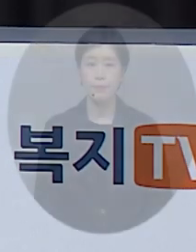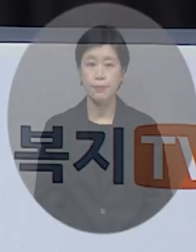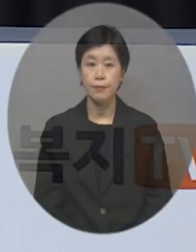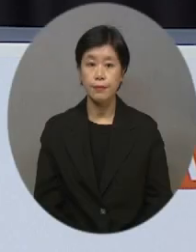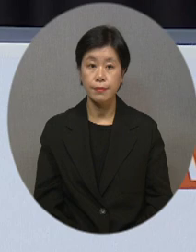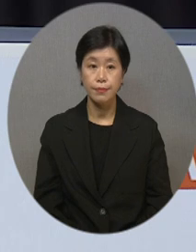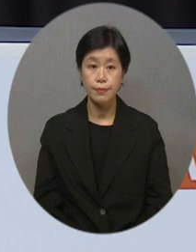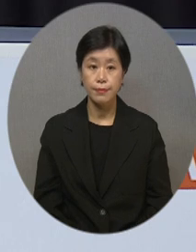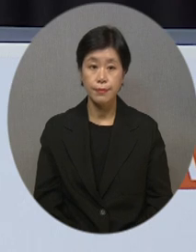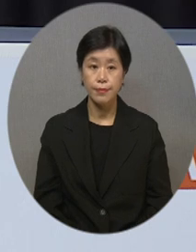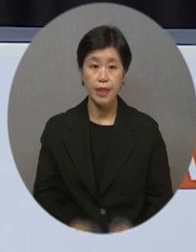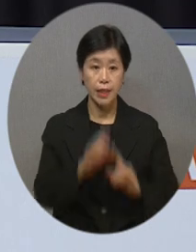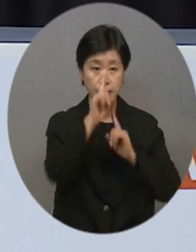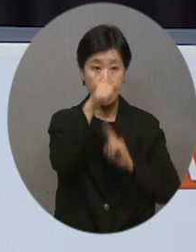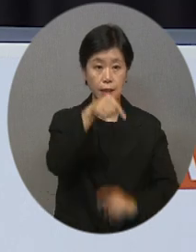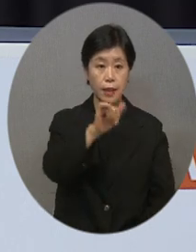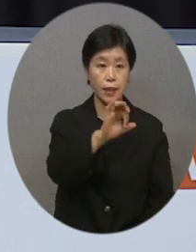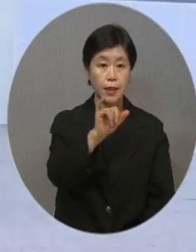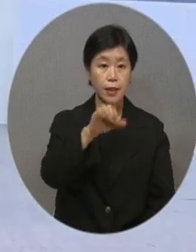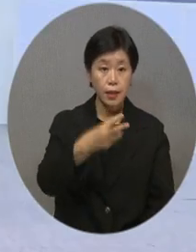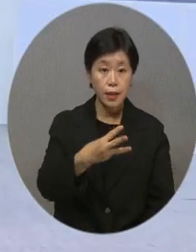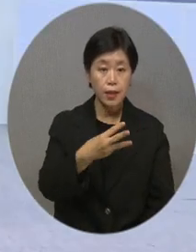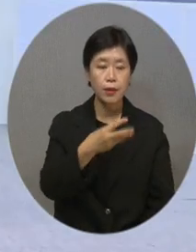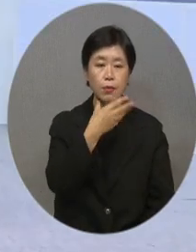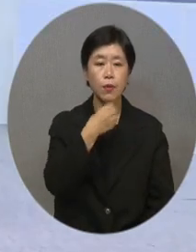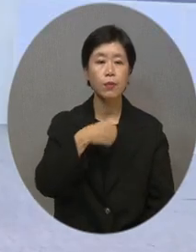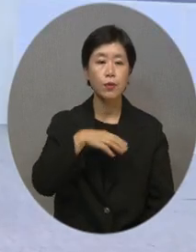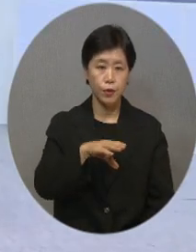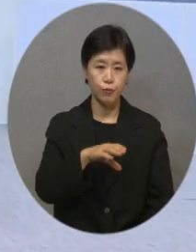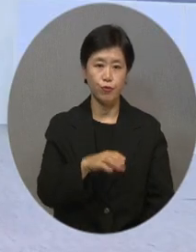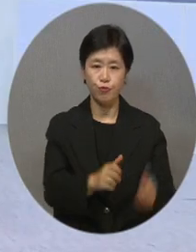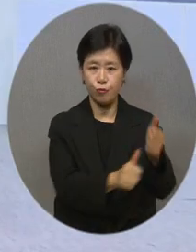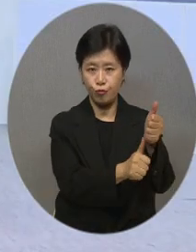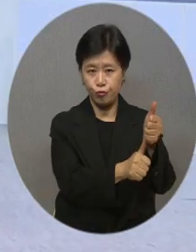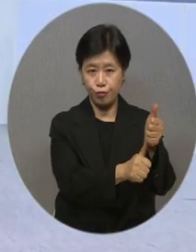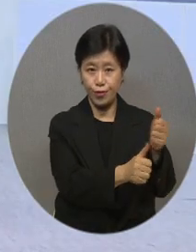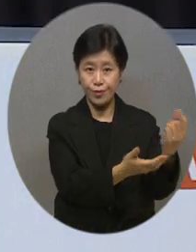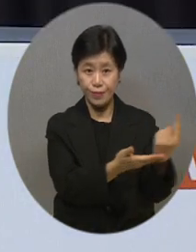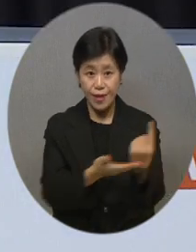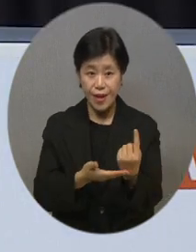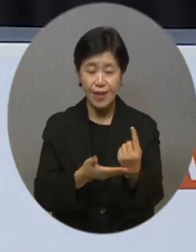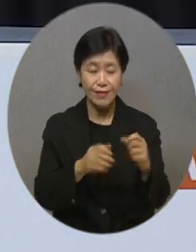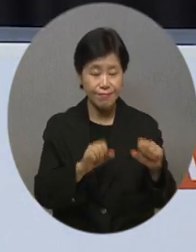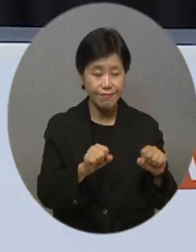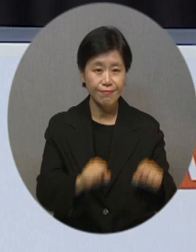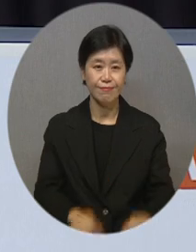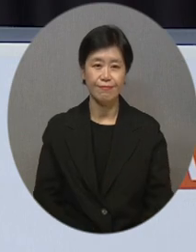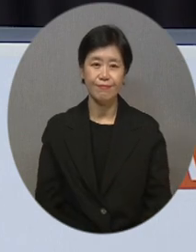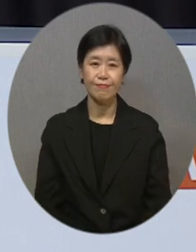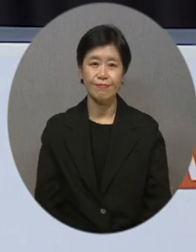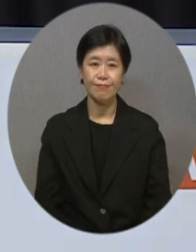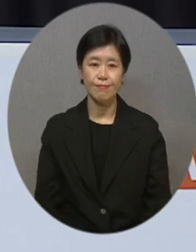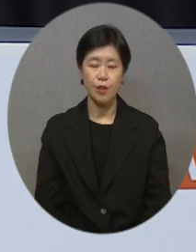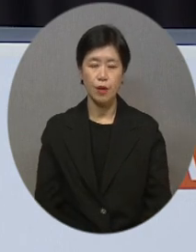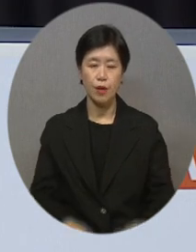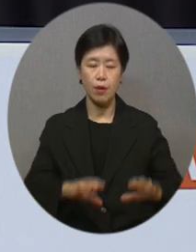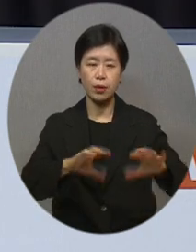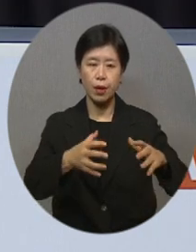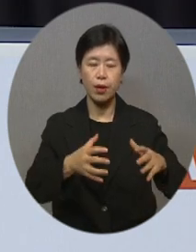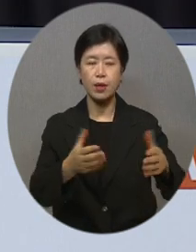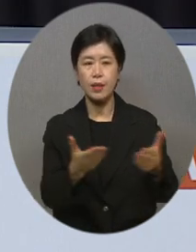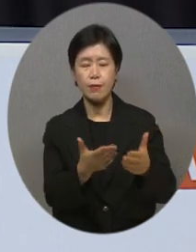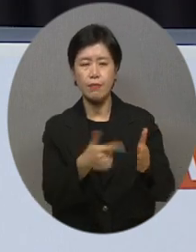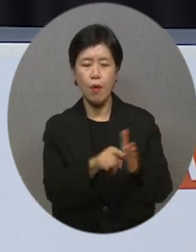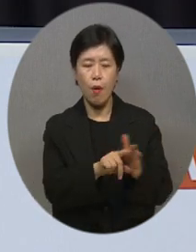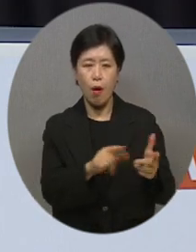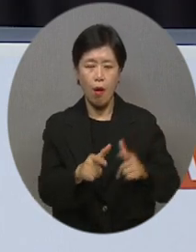이규일 보건복지부 차관님 자리하셨습니다. 안녕하십니까? 예, 안녕하십니까? 국사에 바쁘신데 신문고에 응해